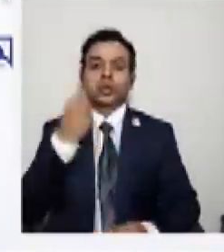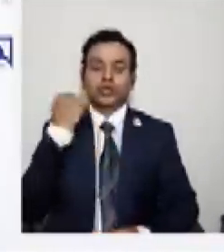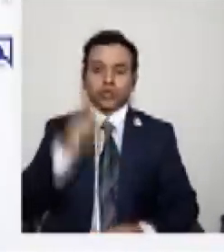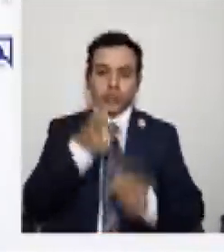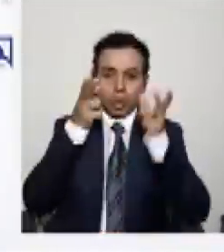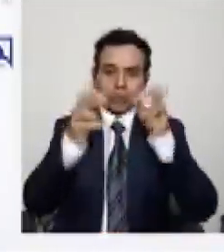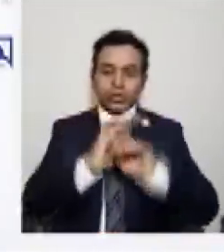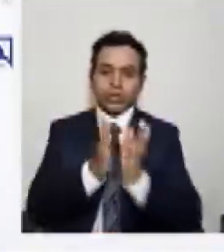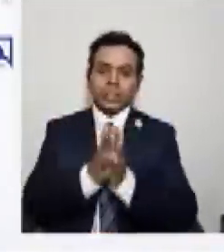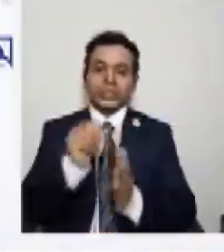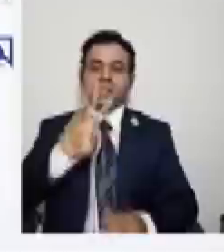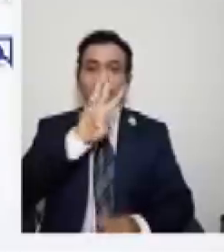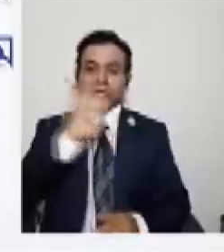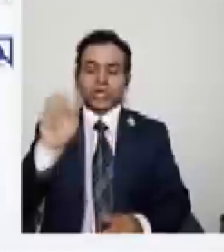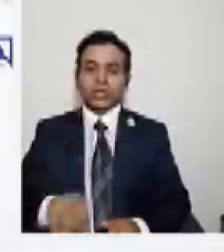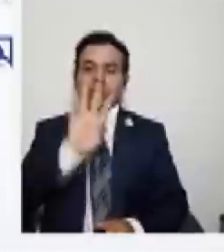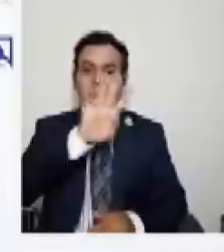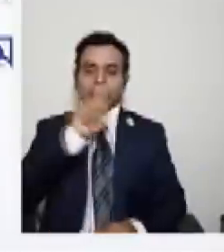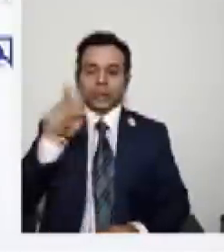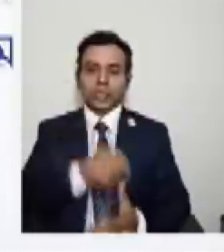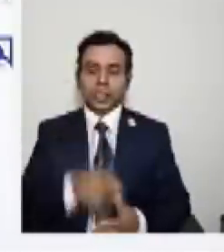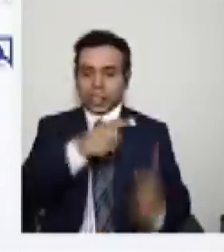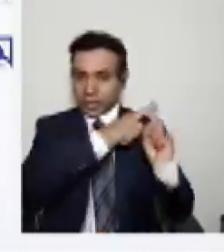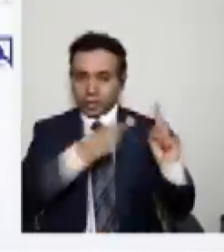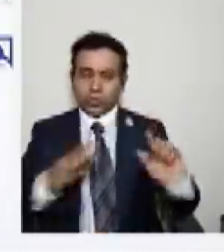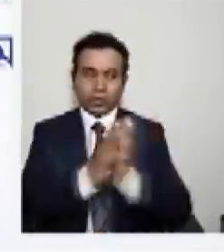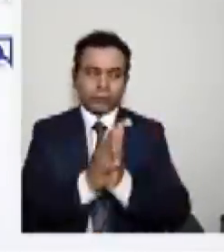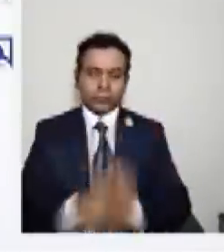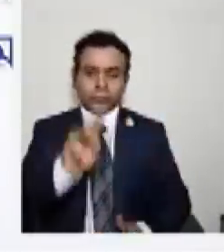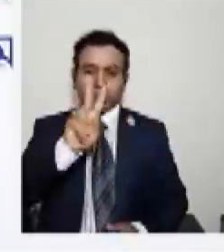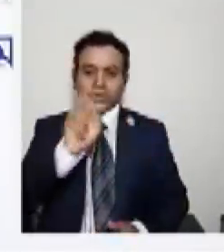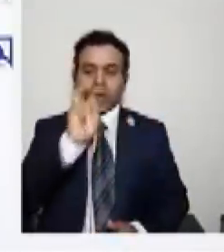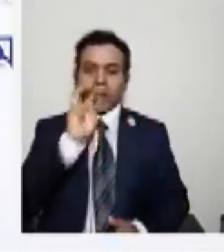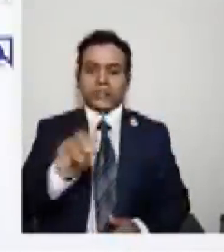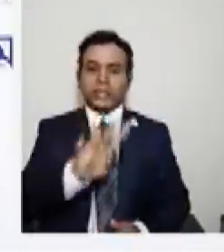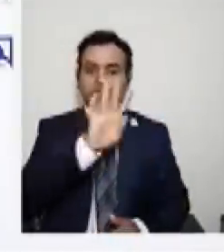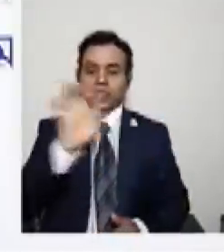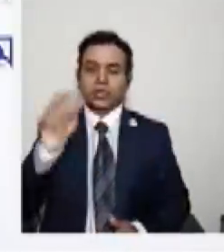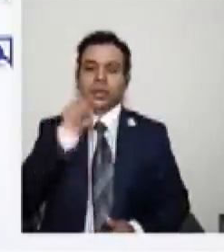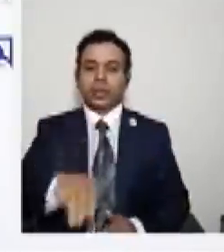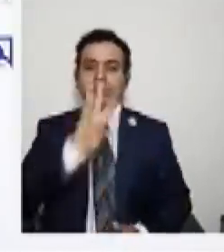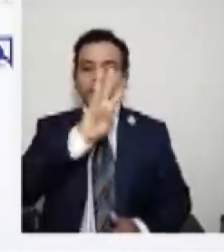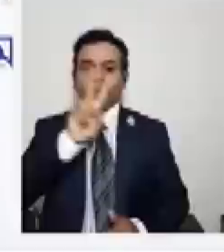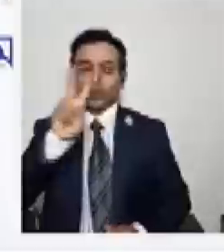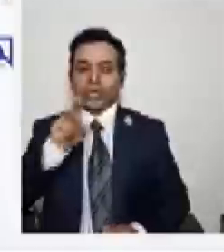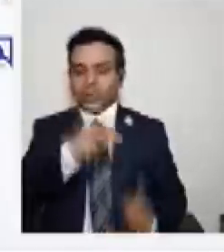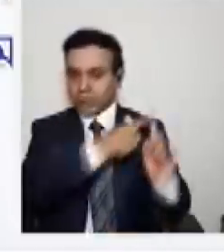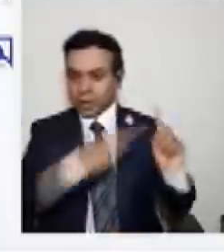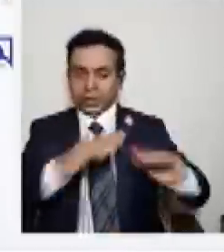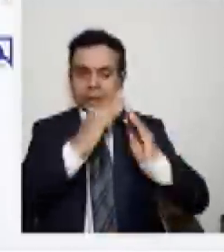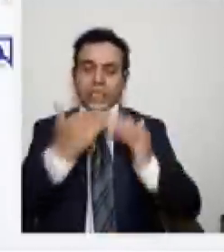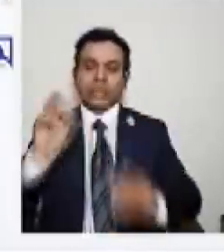আইসোলেশনে গত 24 ঘন্টায় যুক্ত হয়েছেন 618 জন, 24 ঘন্টায় আইসোলেশন থেকে মুক্ত হয়েছেন 341 জন, এ পর্যন্ত